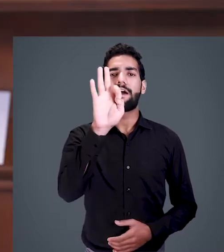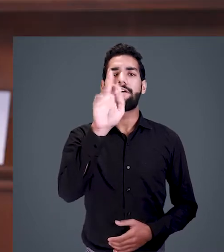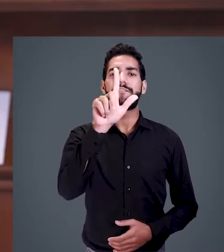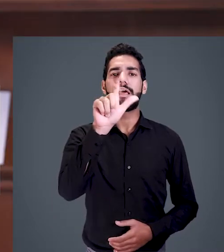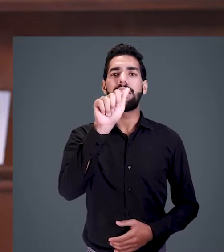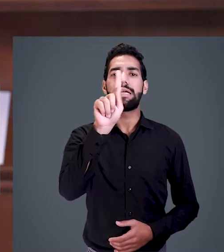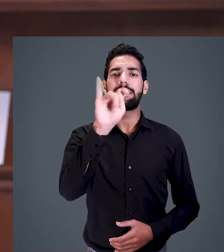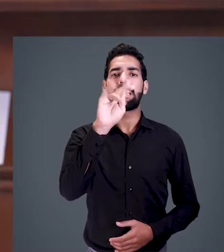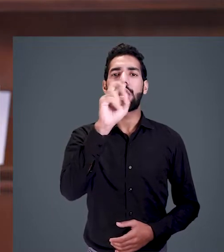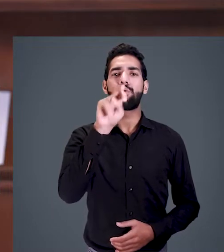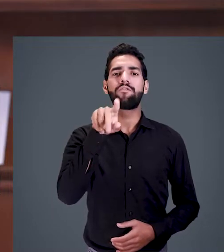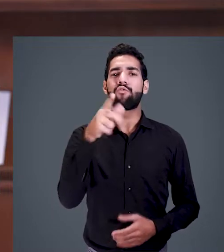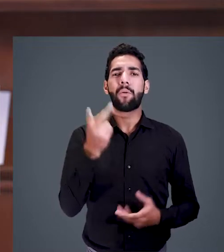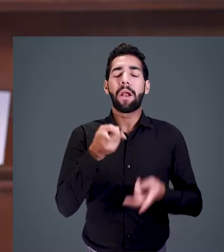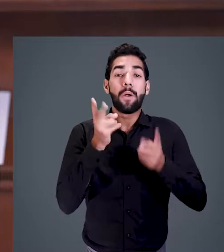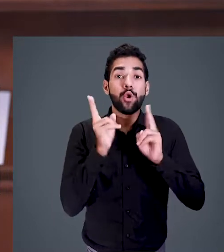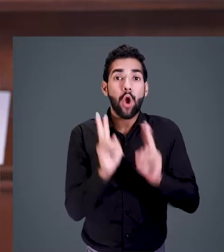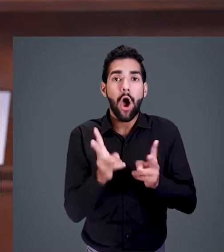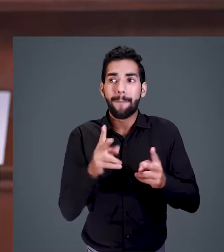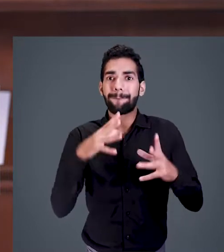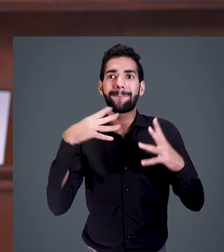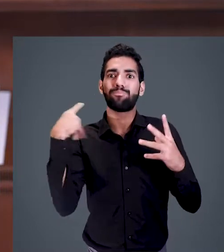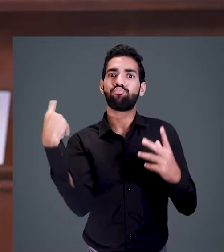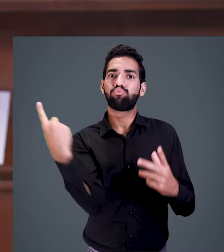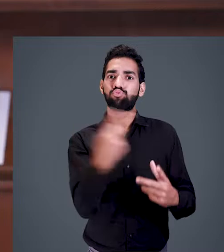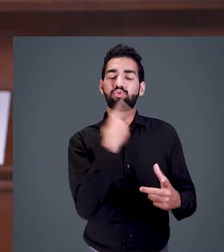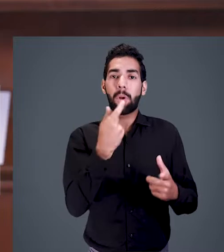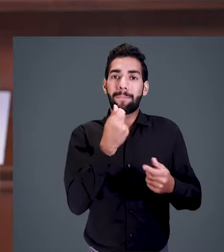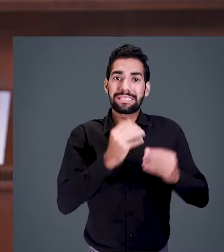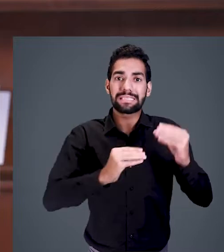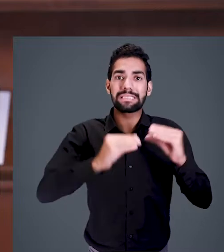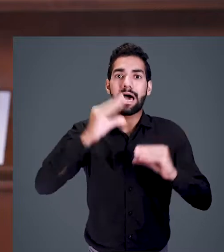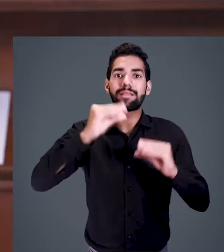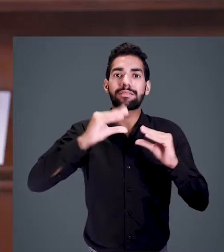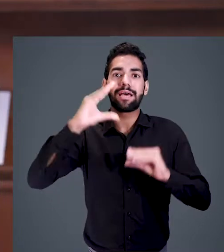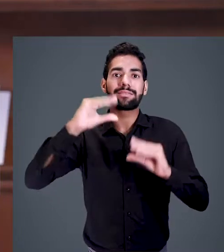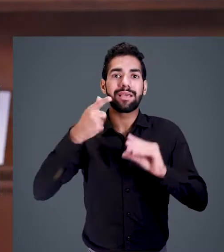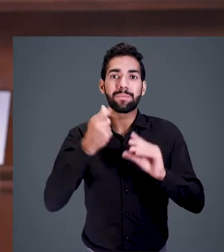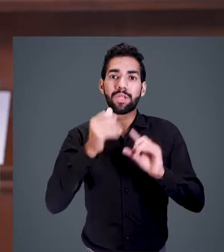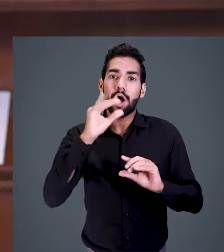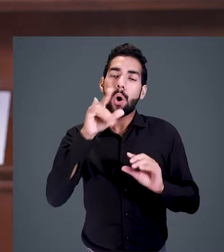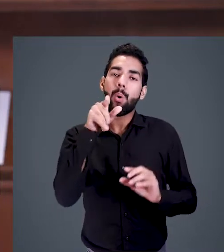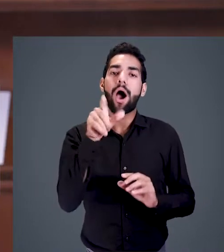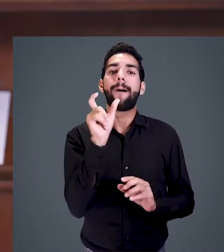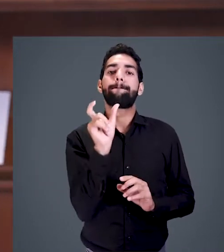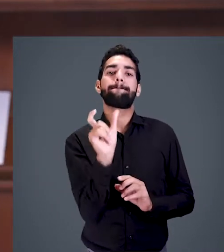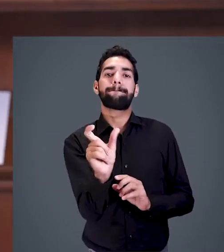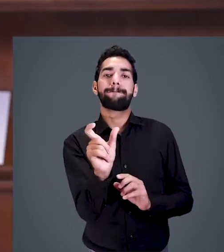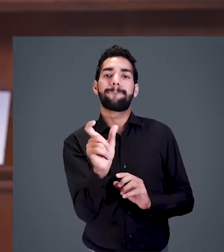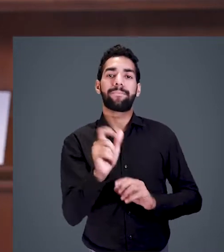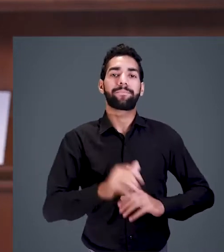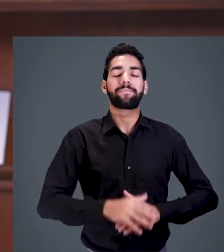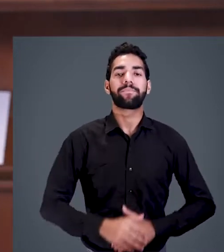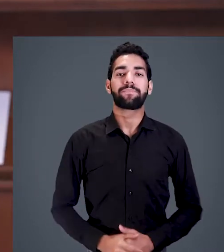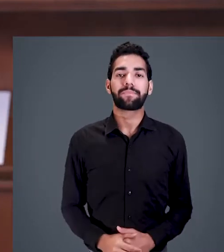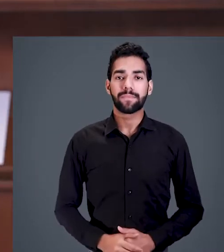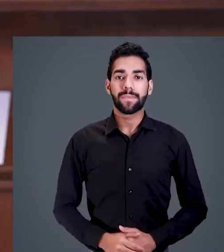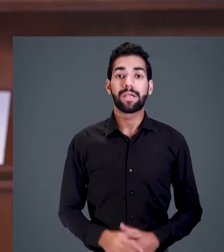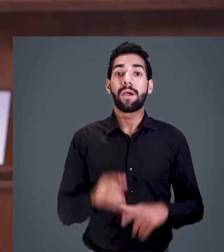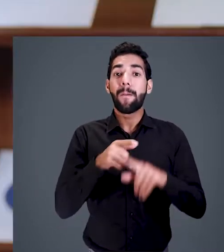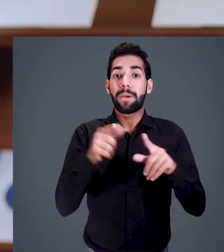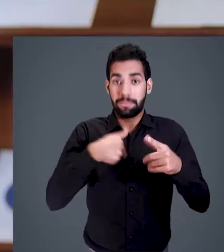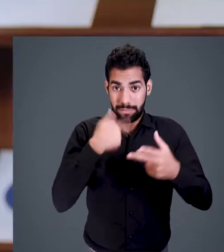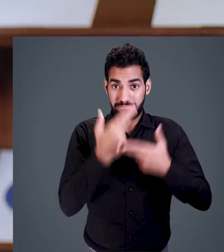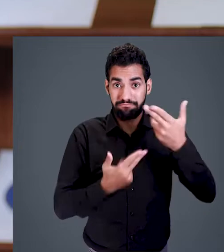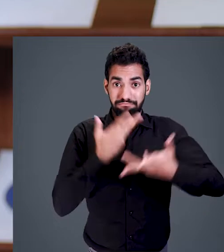انفلیشن ہے جب جنرل پرائس لیول آپ کا بڑھ رہا ہوتا ہے، یعنی قیمتیں آپ کی بڑھ رہی ہوتی ہیں، اس کو ہم افراط زر کہتے ہیں یا